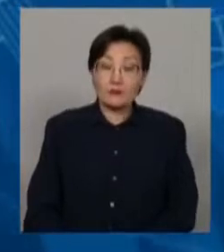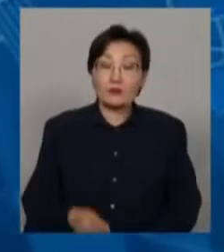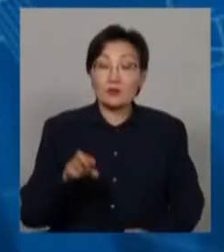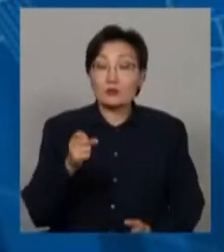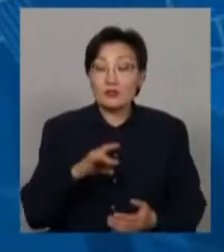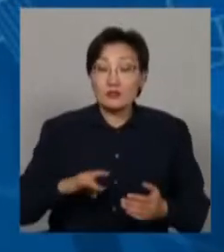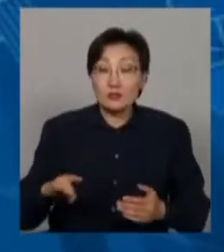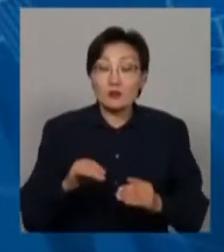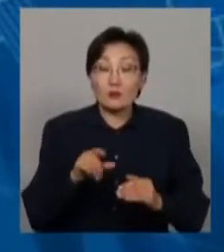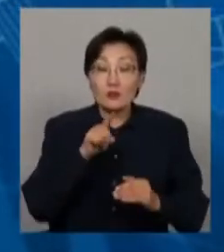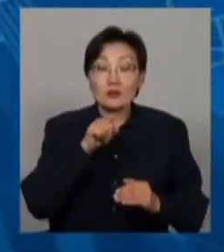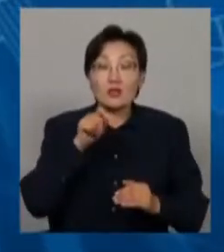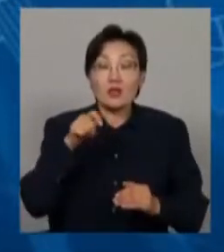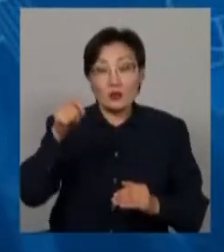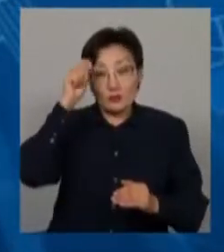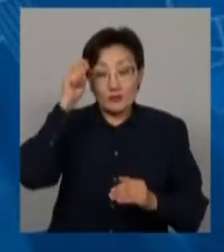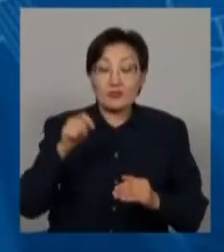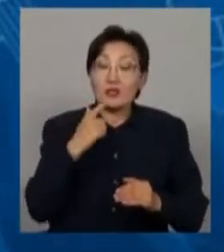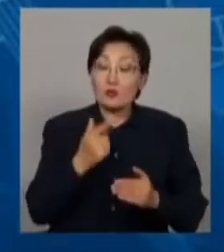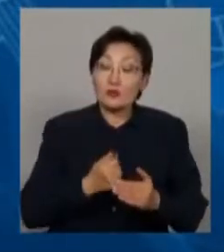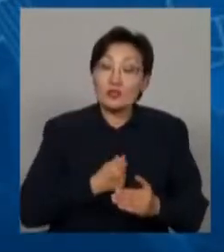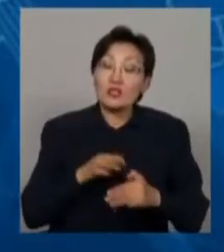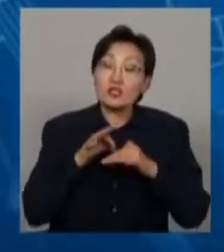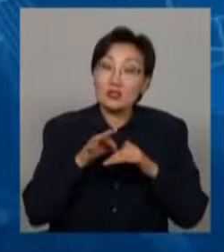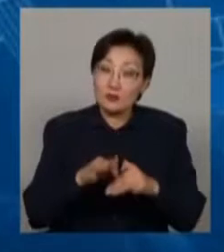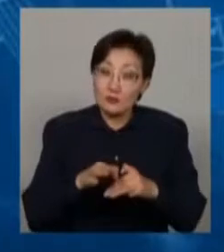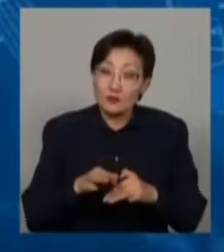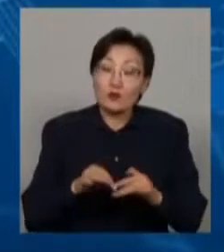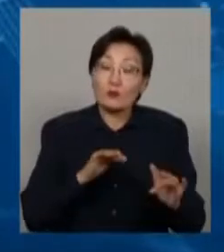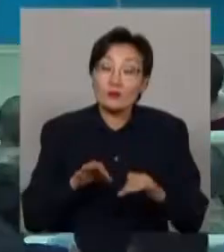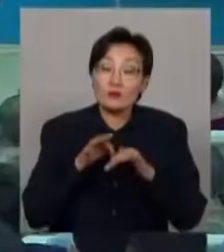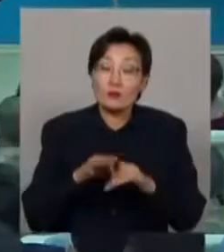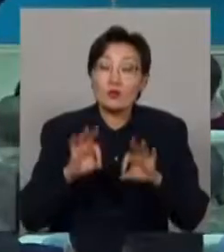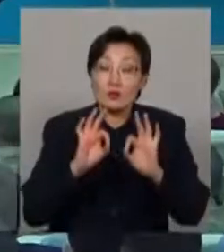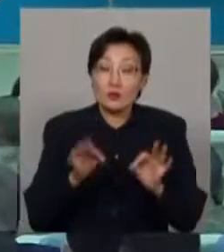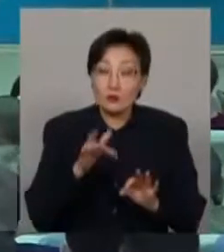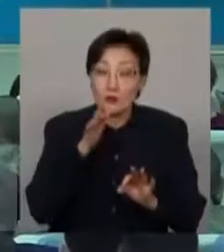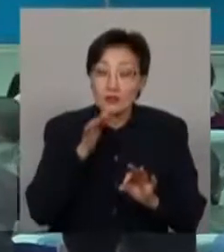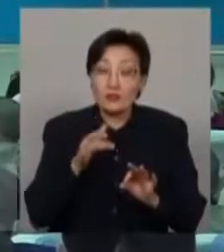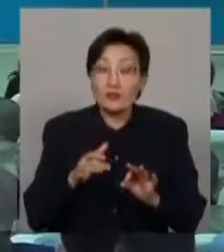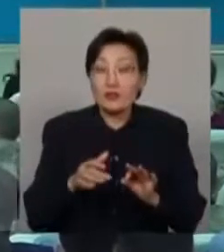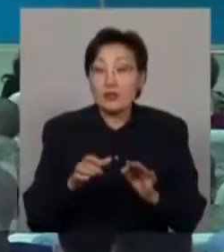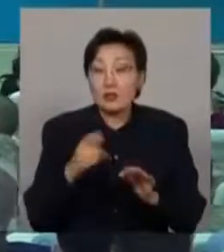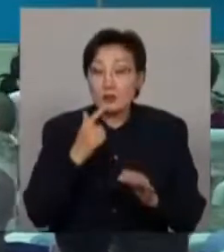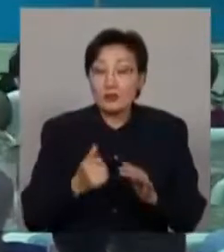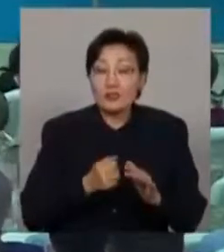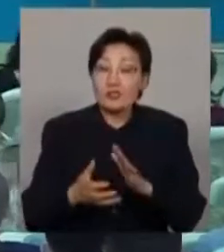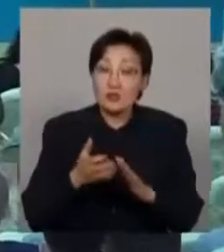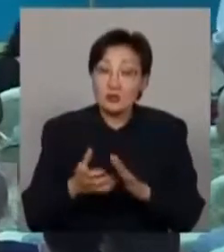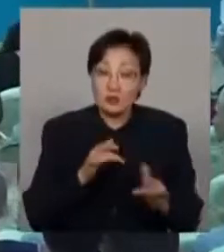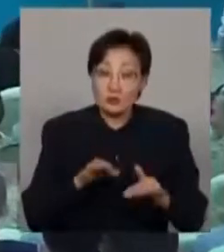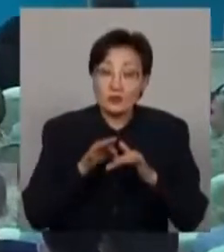Наурызбай ауданында ер балаларды әскерге шығарып салу рәсімі өтті. Күзгі мерзімді әскери қызметке шақыру науқанына орай ұйымдастырылған іс-шараға